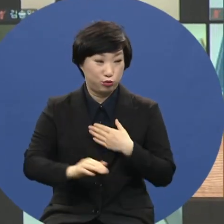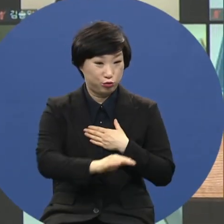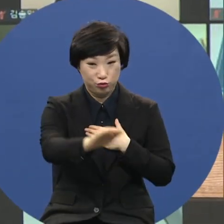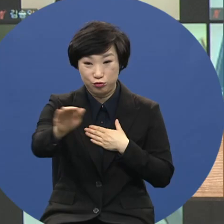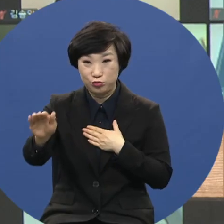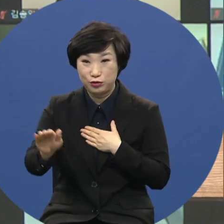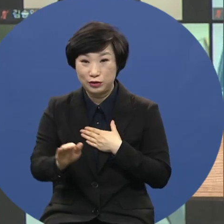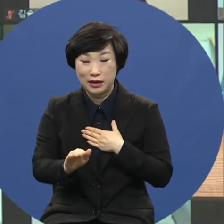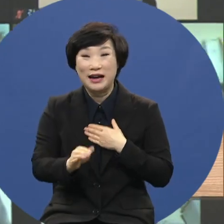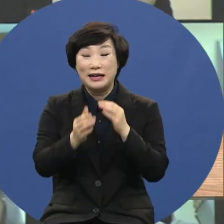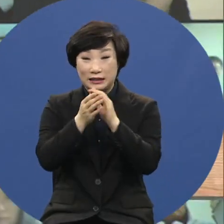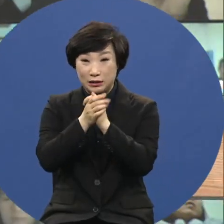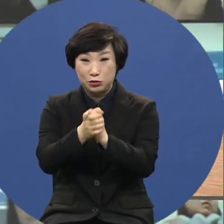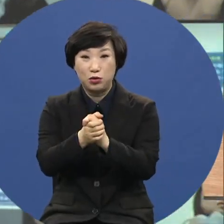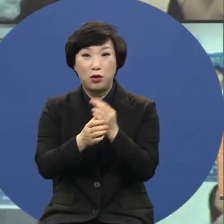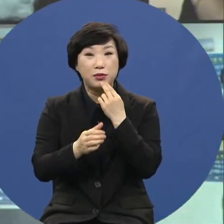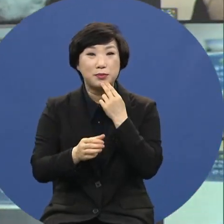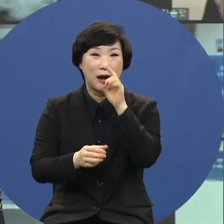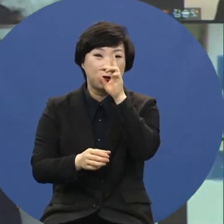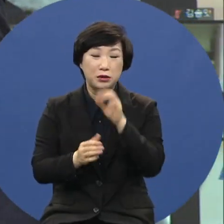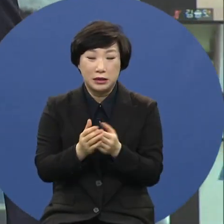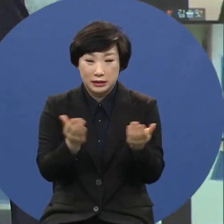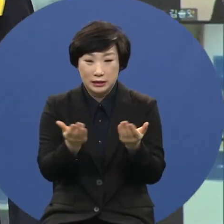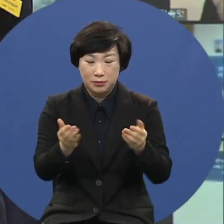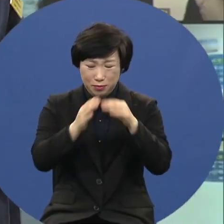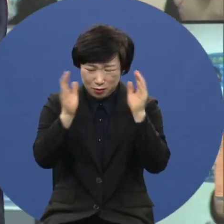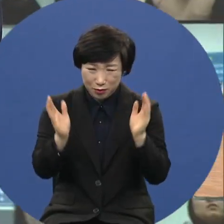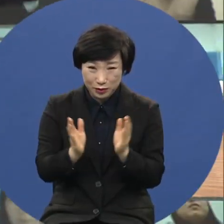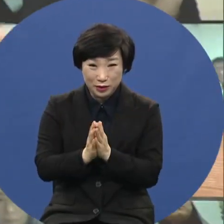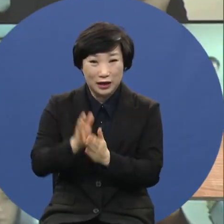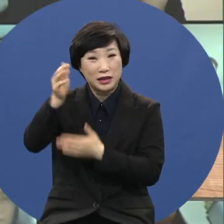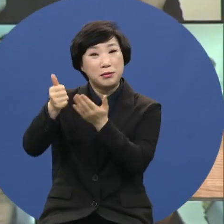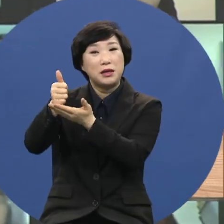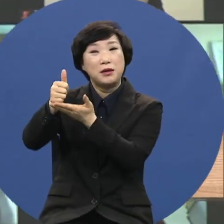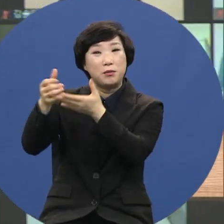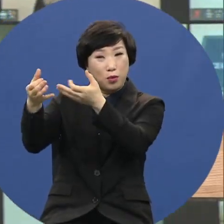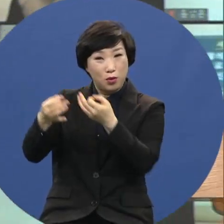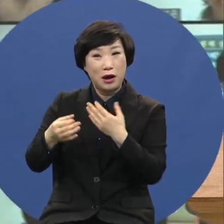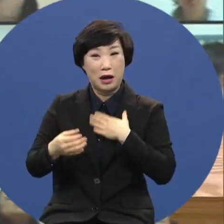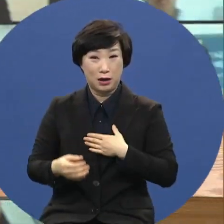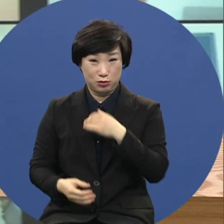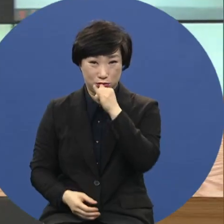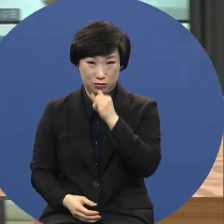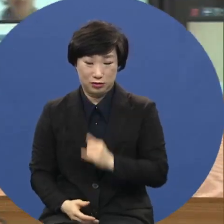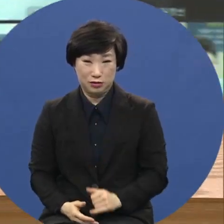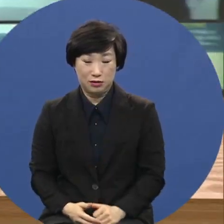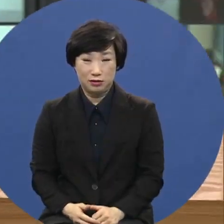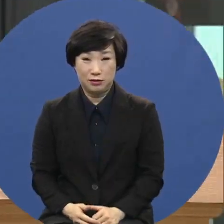우리가 기도 하나만 안 될 사정을 다 알고 계시고